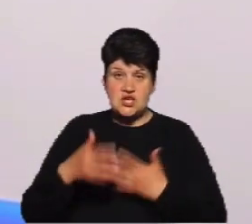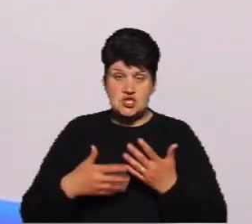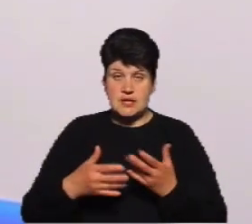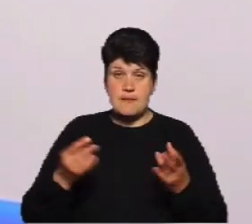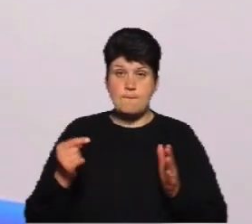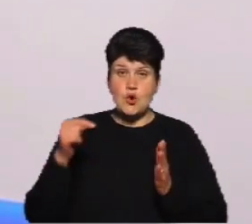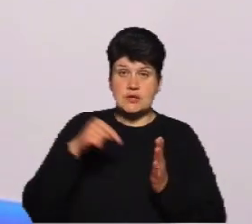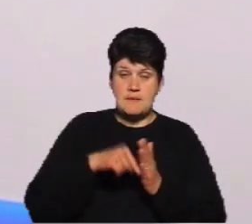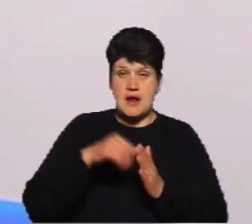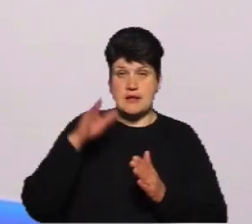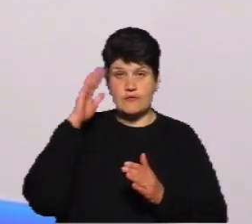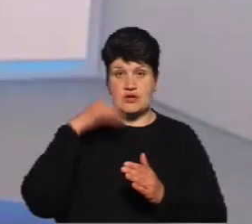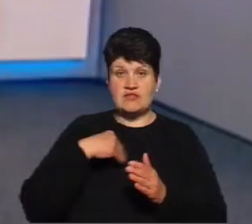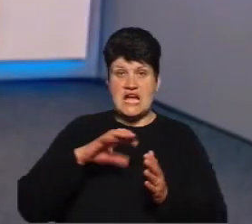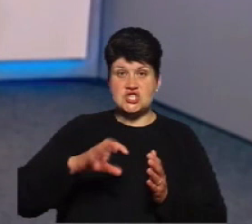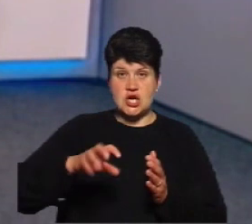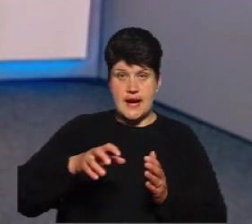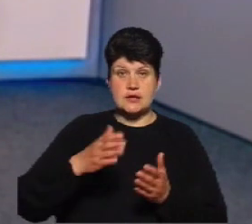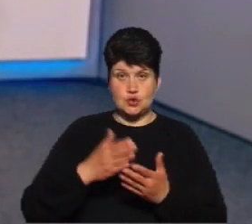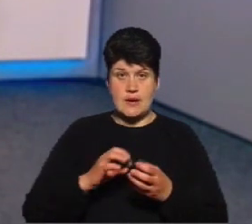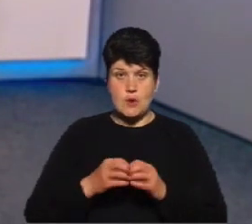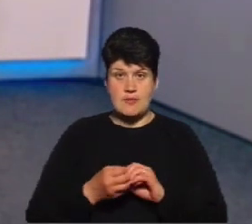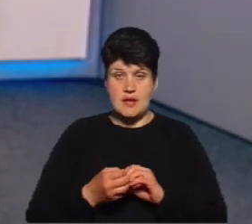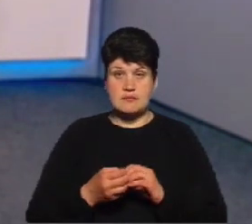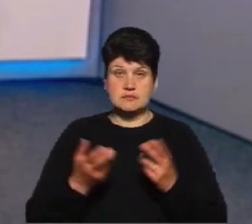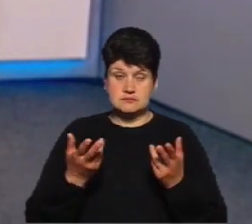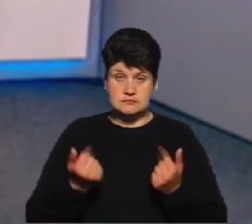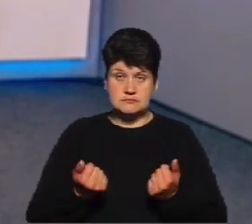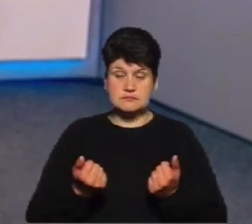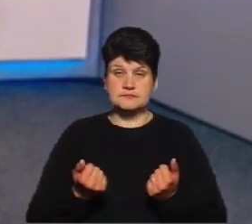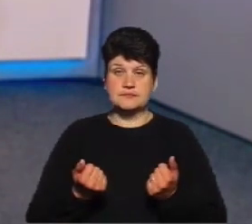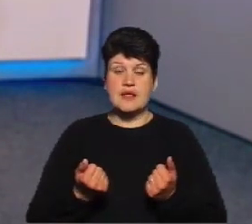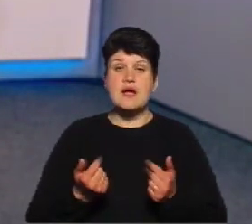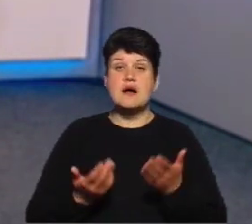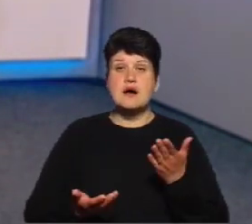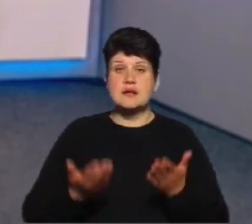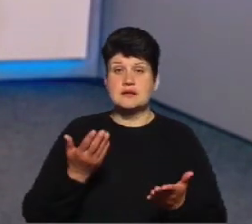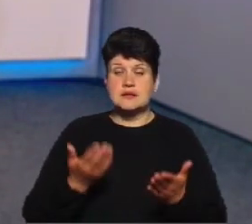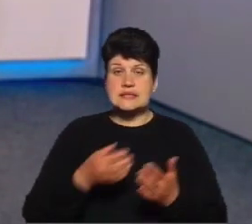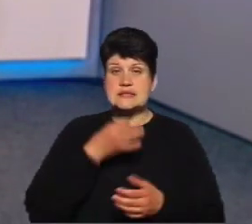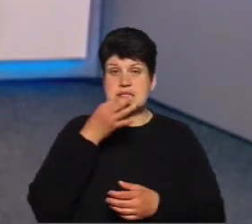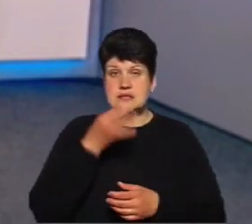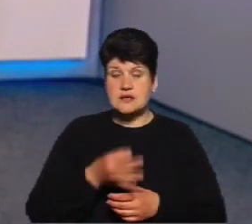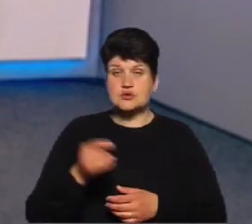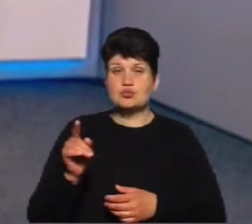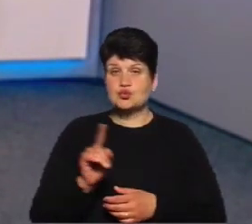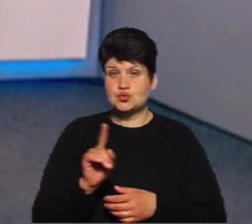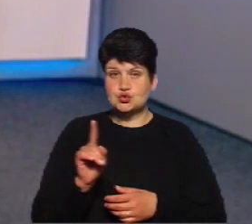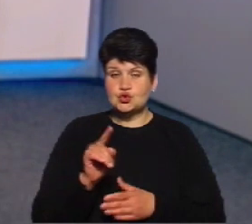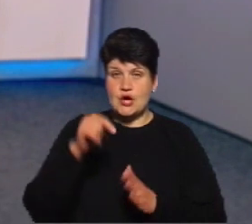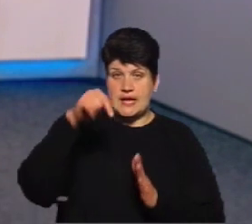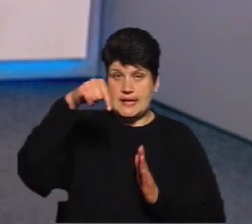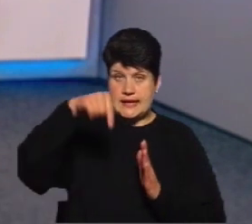наші крани, то є проблеми. Безумовно, але скажемо, що і глибші